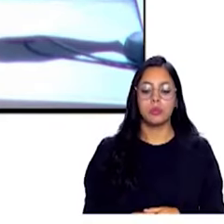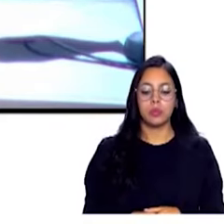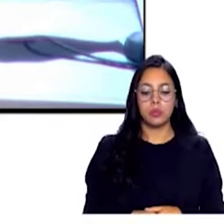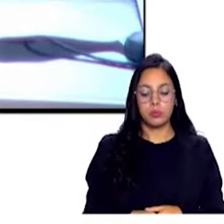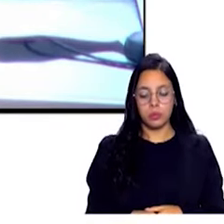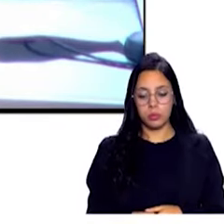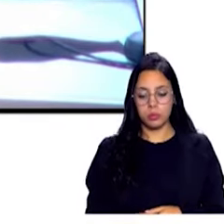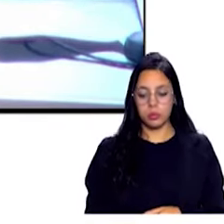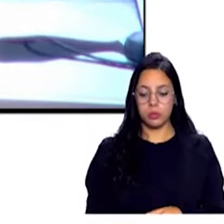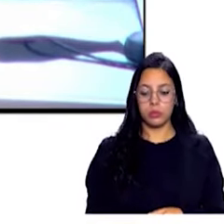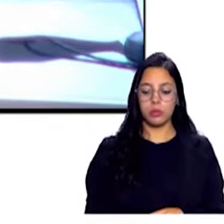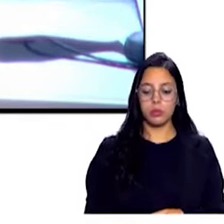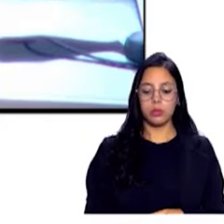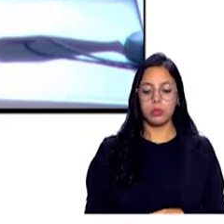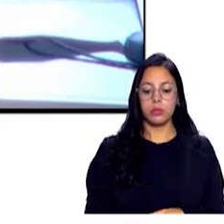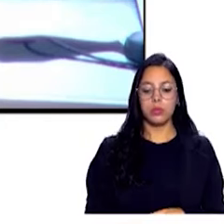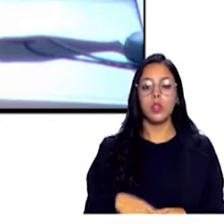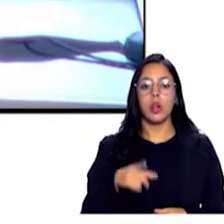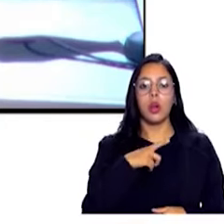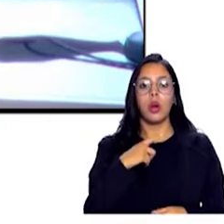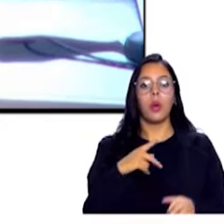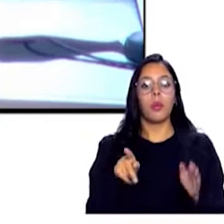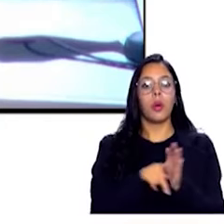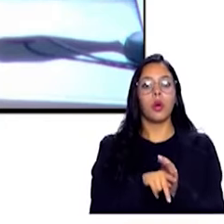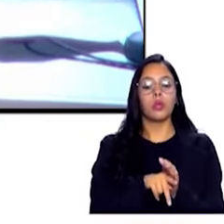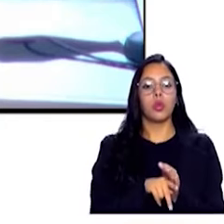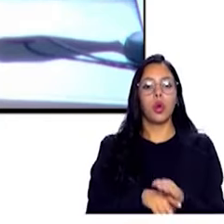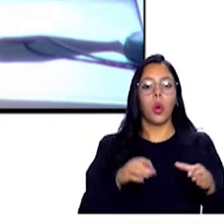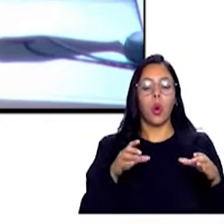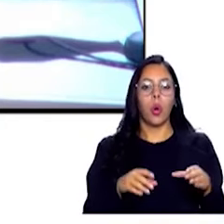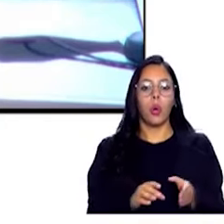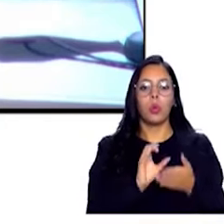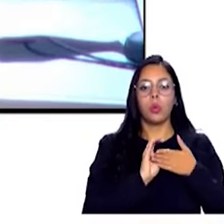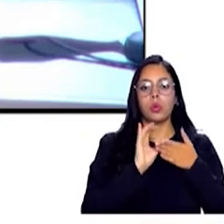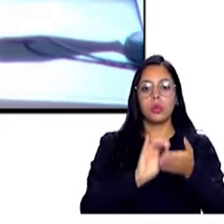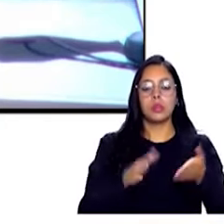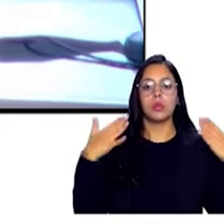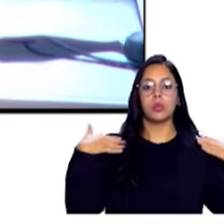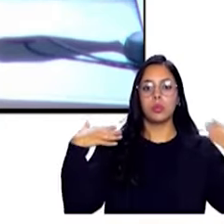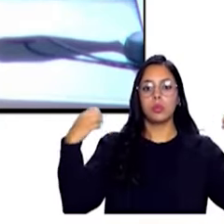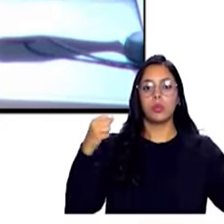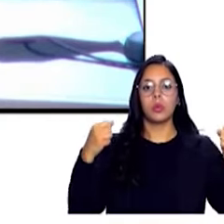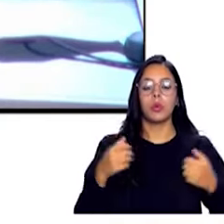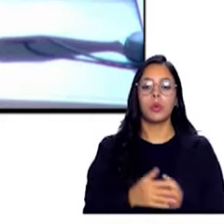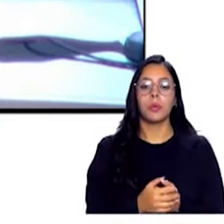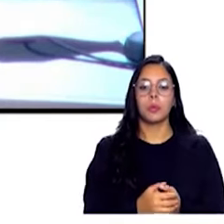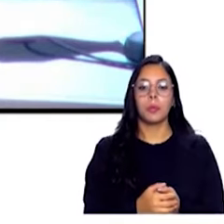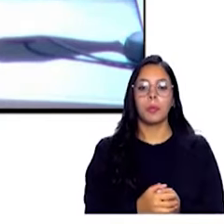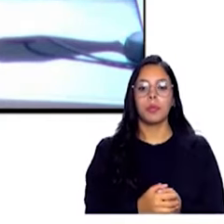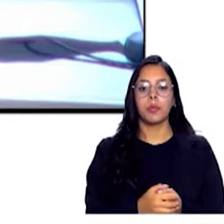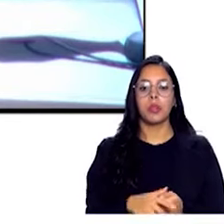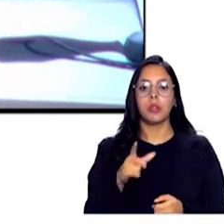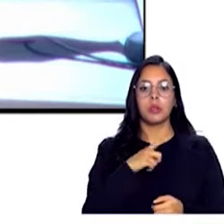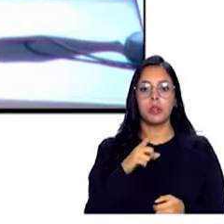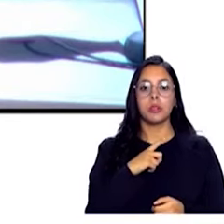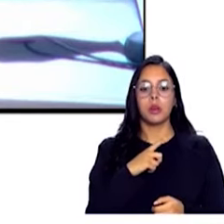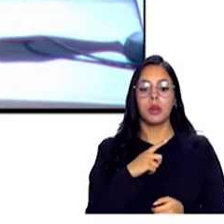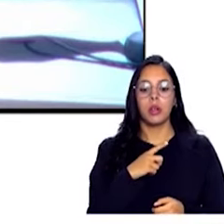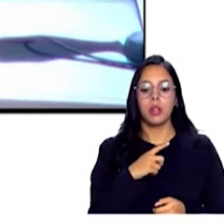conseil supérieur de la magistrature donc Il y a un frein à cette volonté de filtrer qui est un frein de